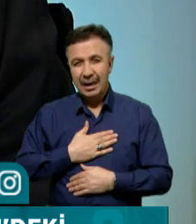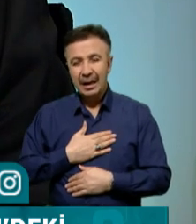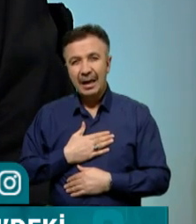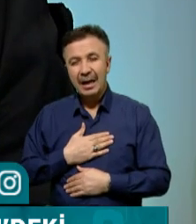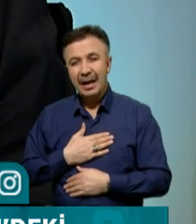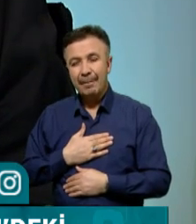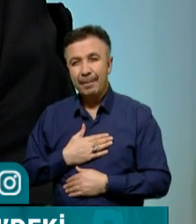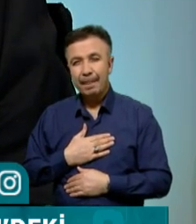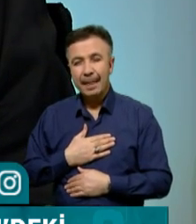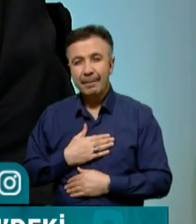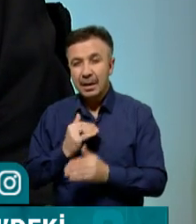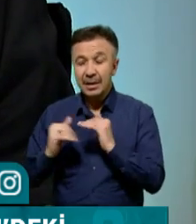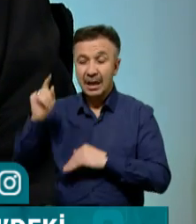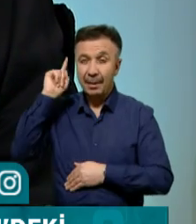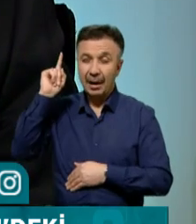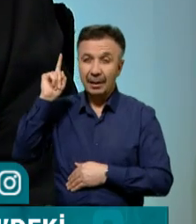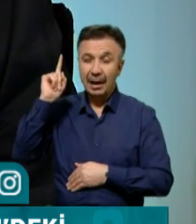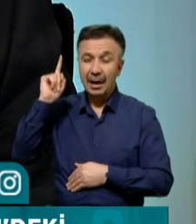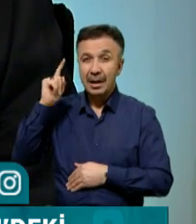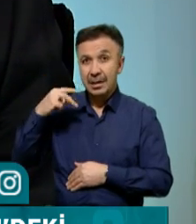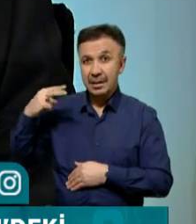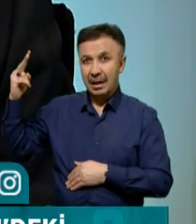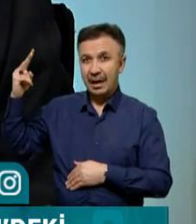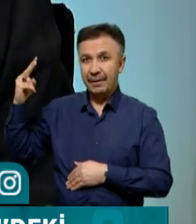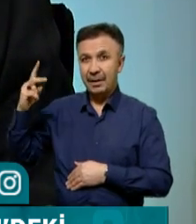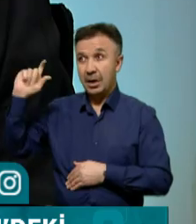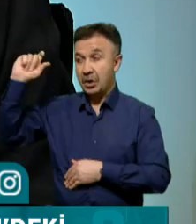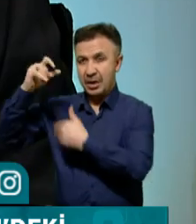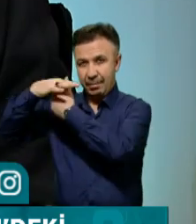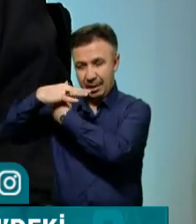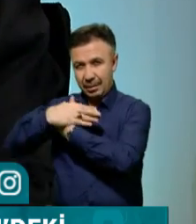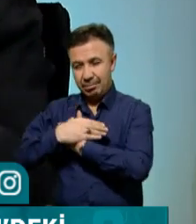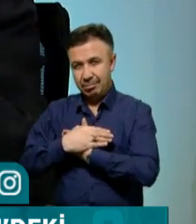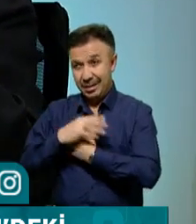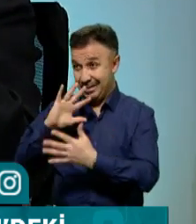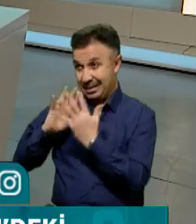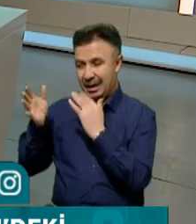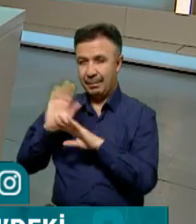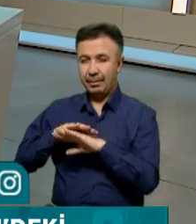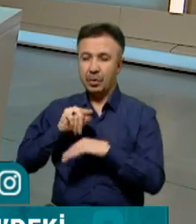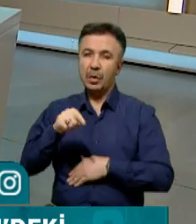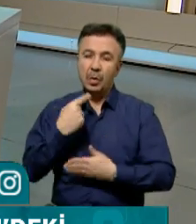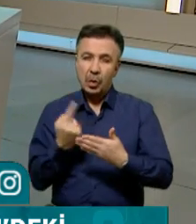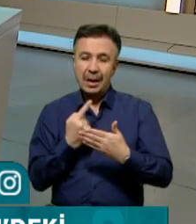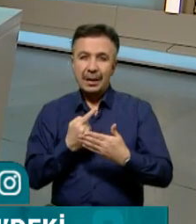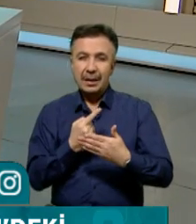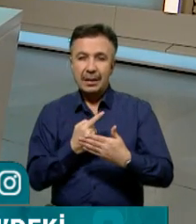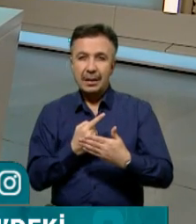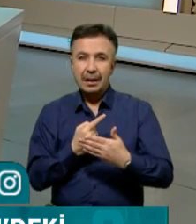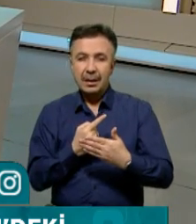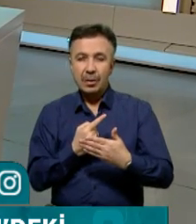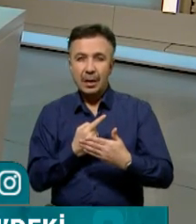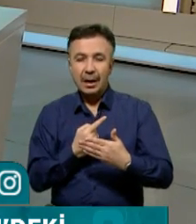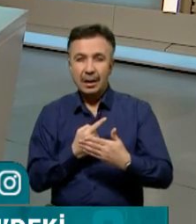olmadan Cenab-ı Hak tarafından vahiy ile yaptırılmıştır. Bu nedenle de Kur'an'daki tertibe uygun olarak